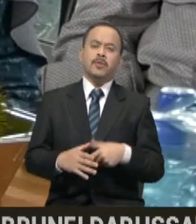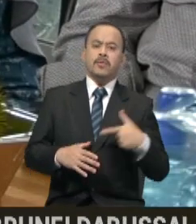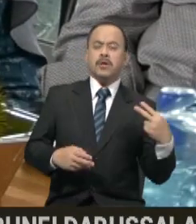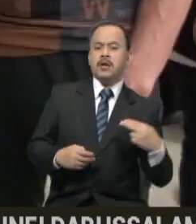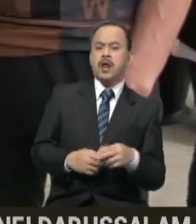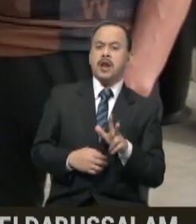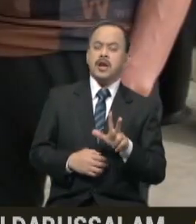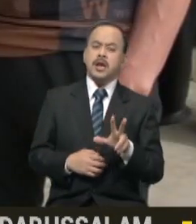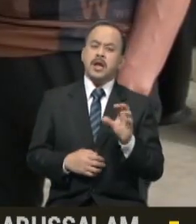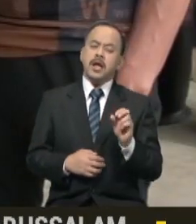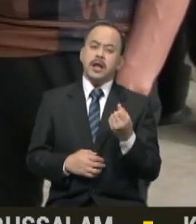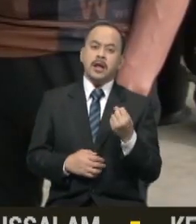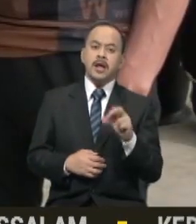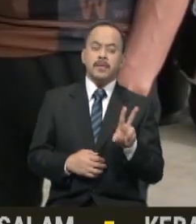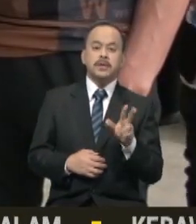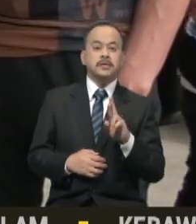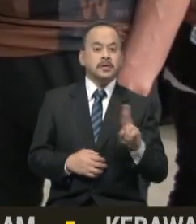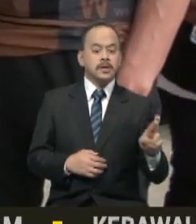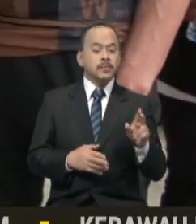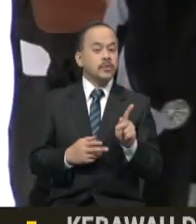ladang lebih 13,000 kilogram.